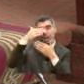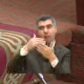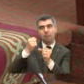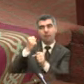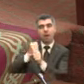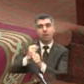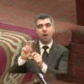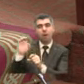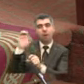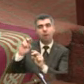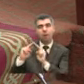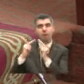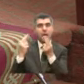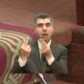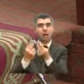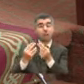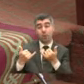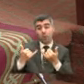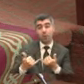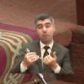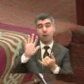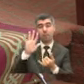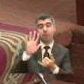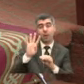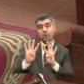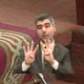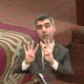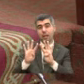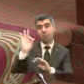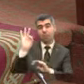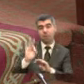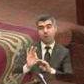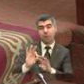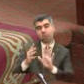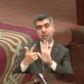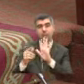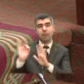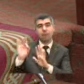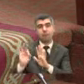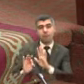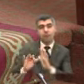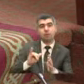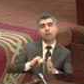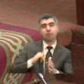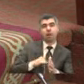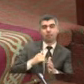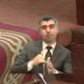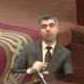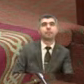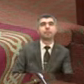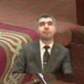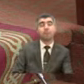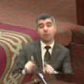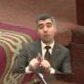العالم. اليوم 85% من المغاربة إلى 70% هم من الشباب، أكثر من